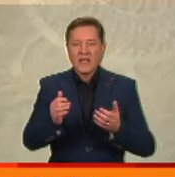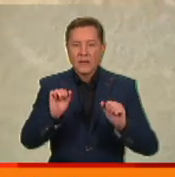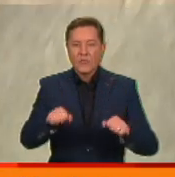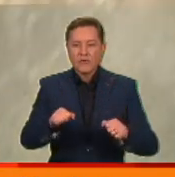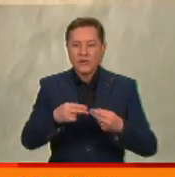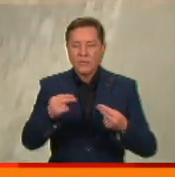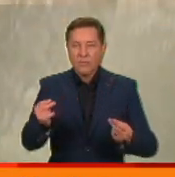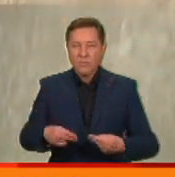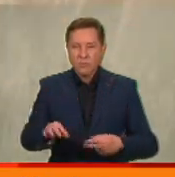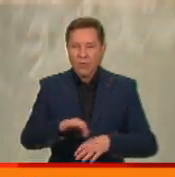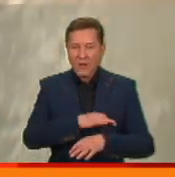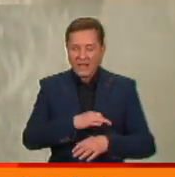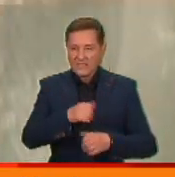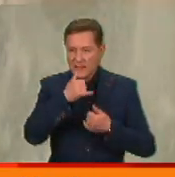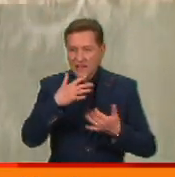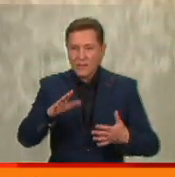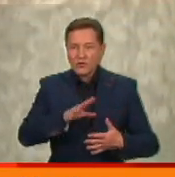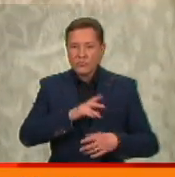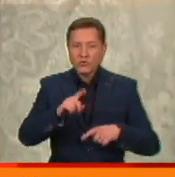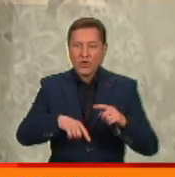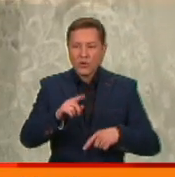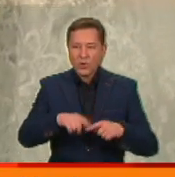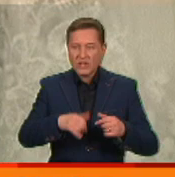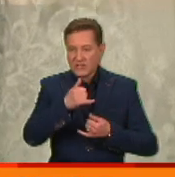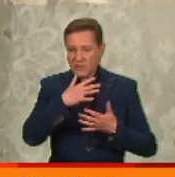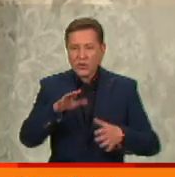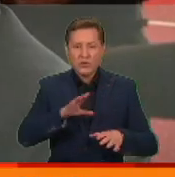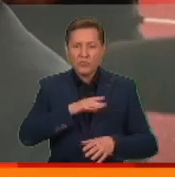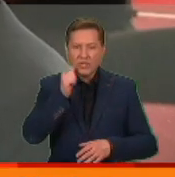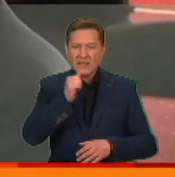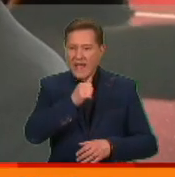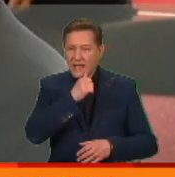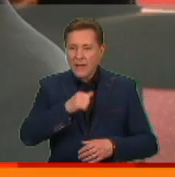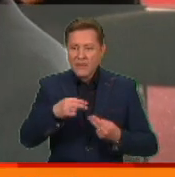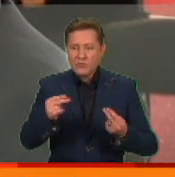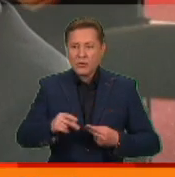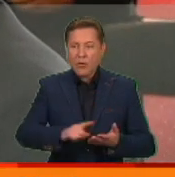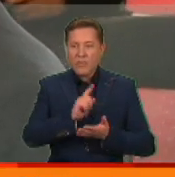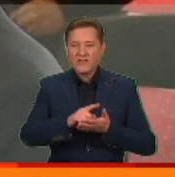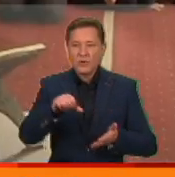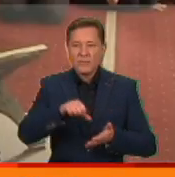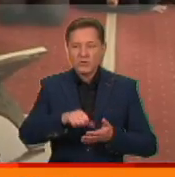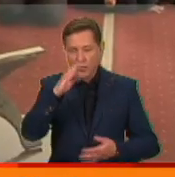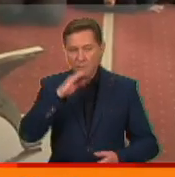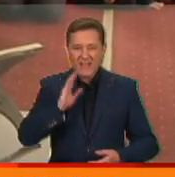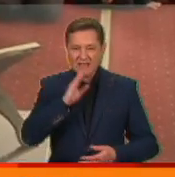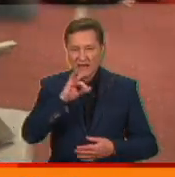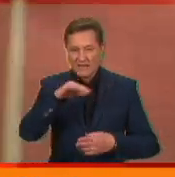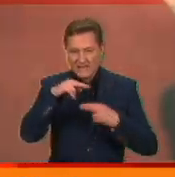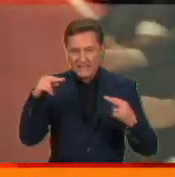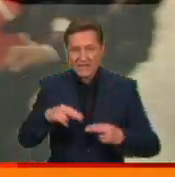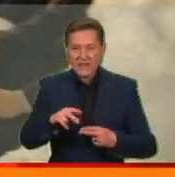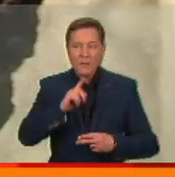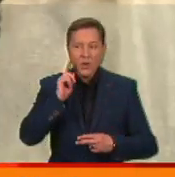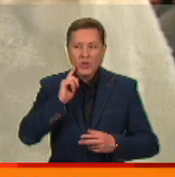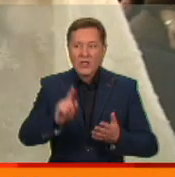побратися. Наречені не можуть бути родичами, шлюб не може бути таємним, також обов'язкова присутність батьків та свідків. А ще молоді